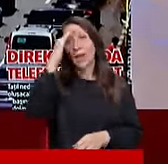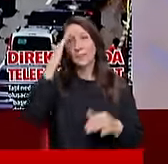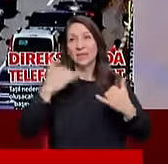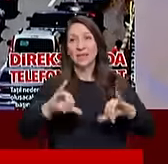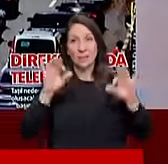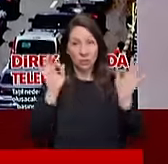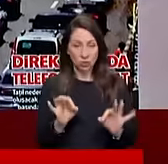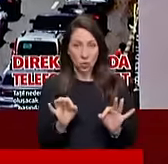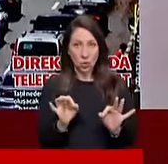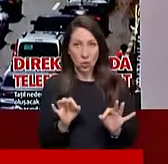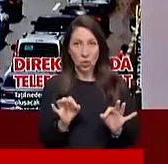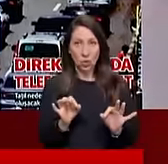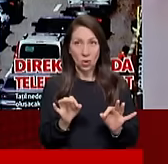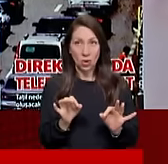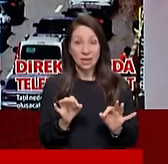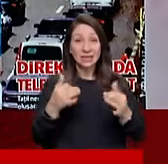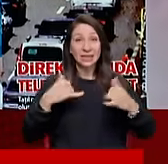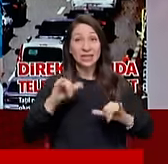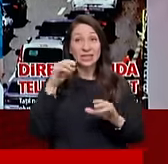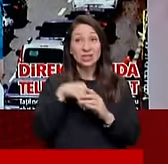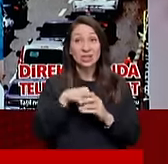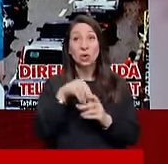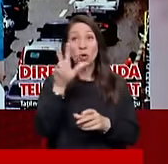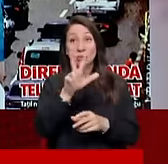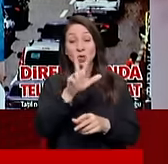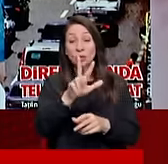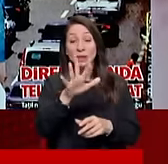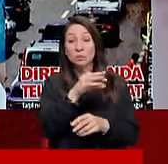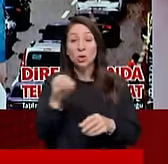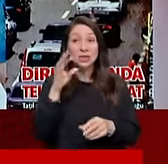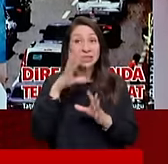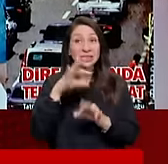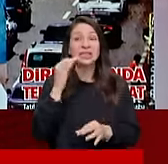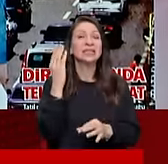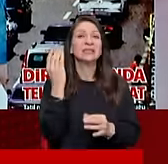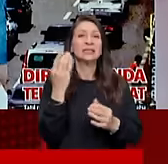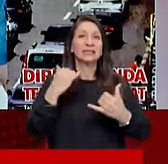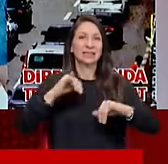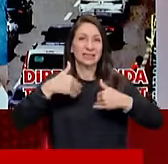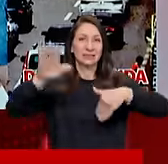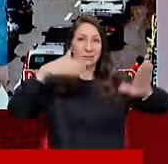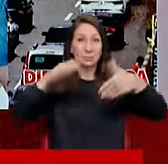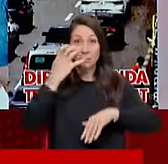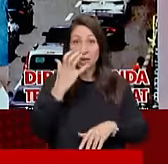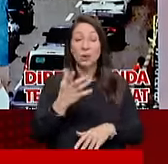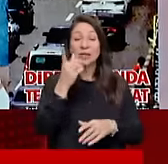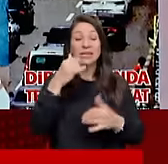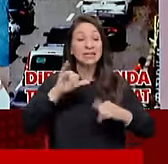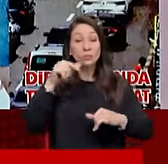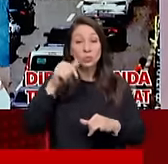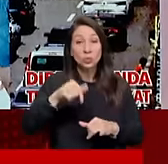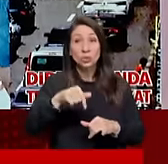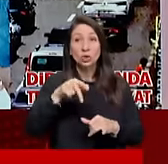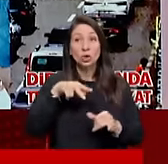tatiline başlıyor. Tatil için 30-35 milyon kişinin seyahat etmesi bekleniyor. Tatilcilerin bir kısmı